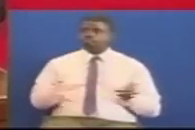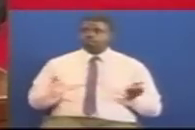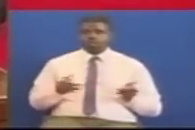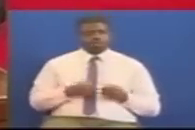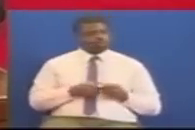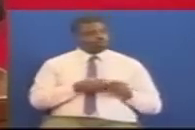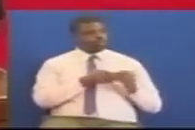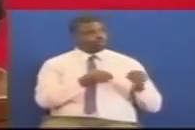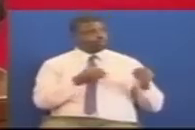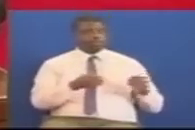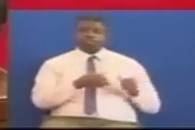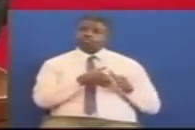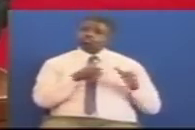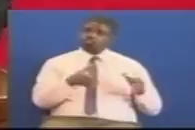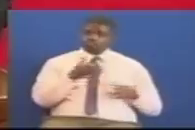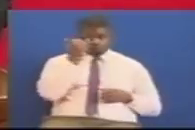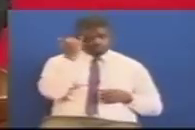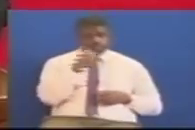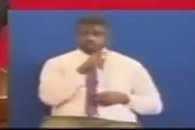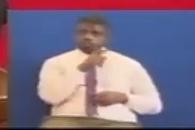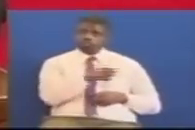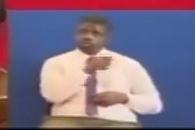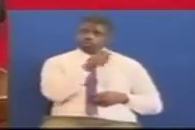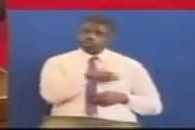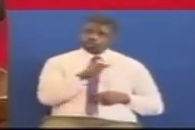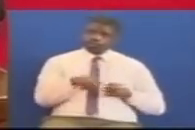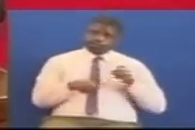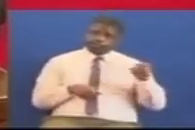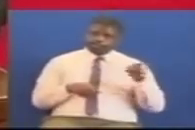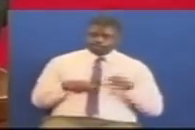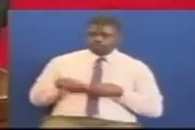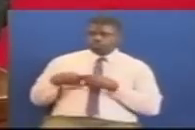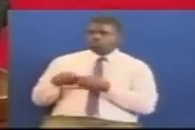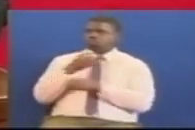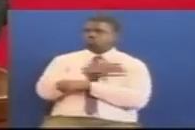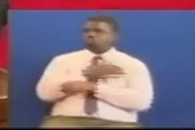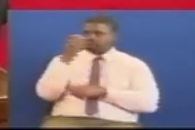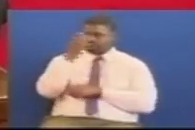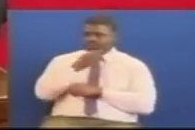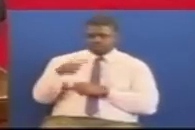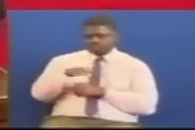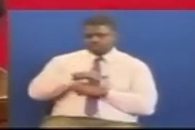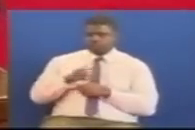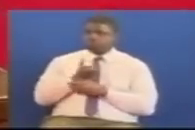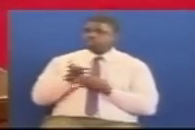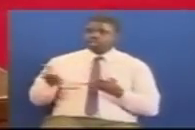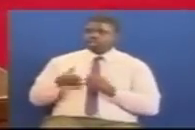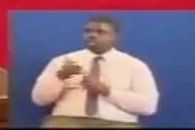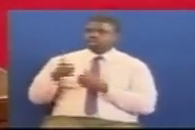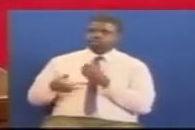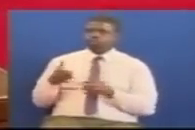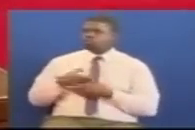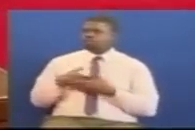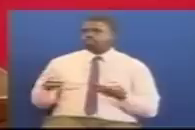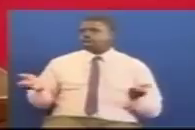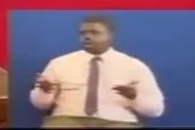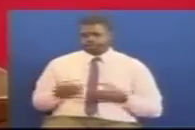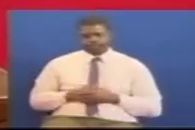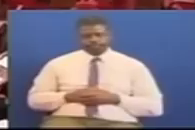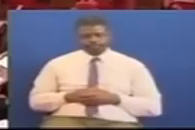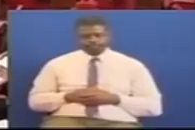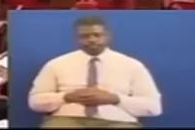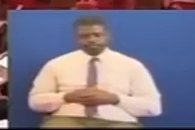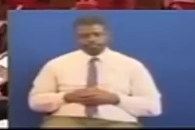Panapokuwa na ucheleweshaji mkubwa, huwa tunawashauri wakandarasi wale au watu wa huduma watafute eneo lingine ambalo haliwezi kuwa na changamoto kwa wananchi.